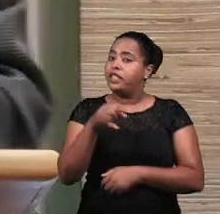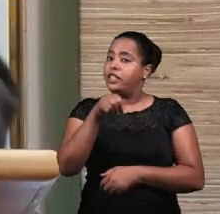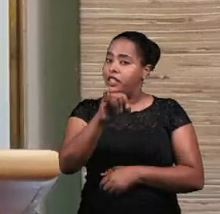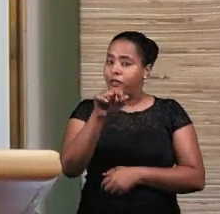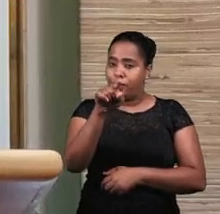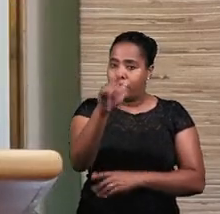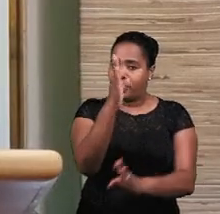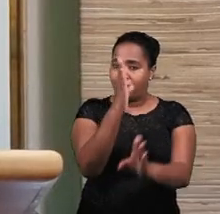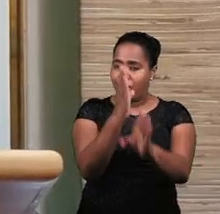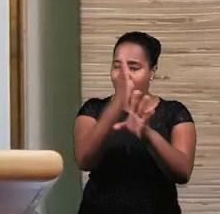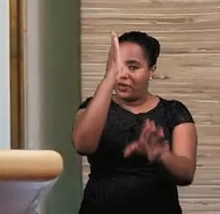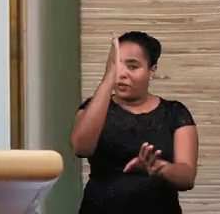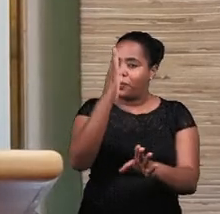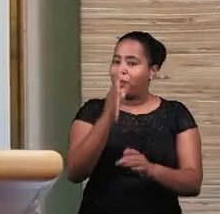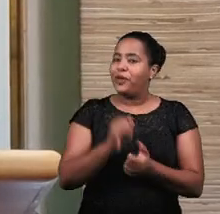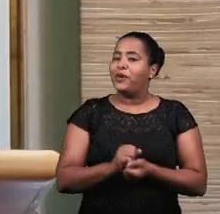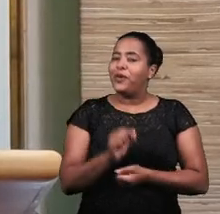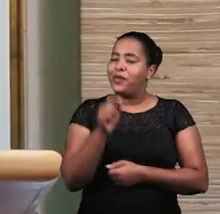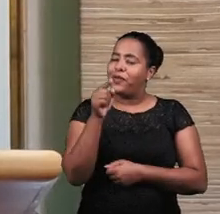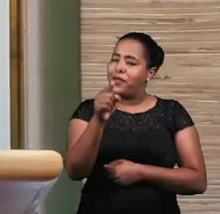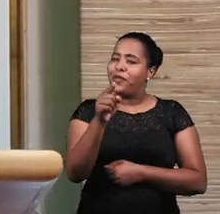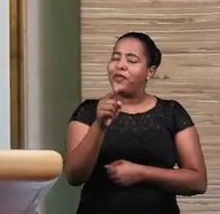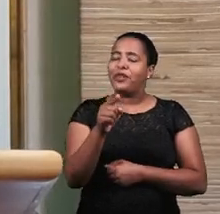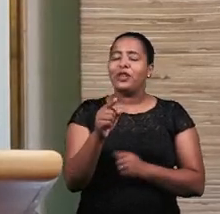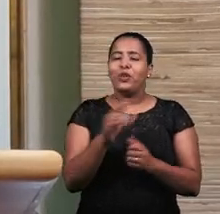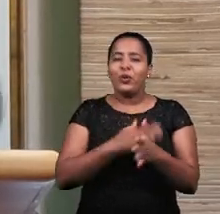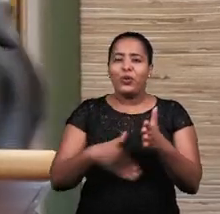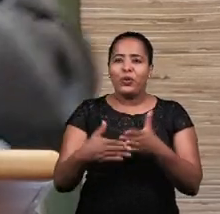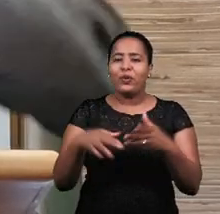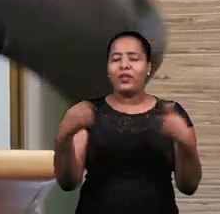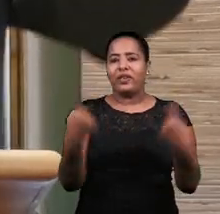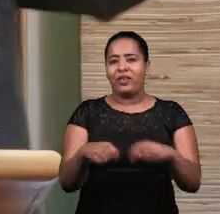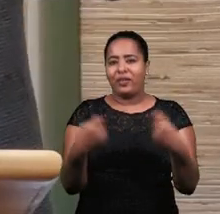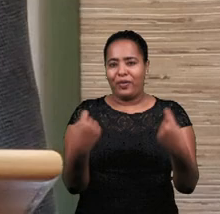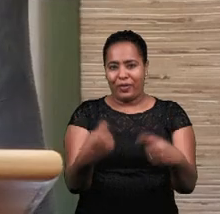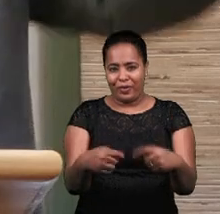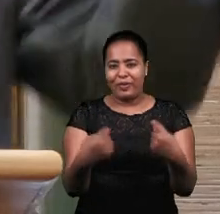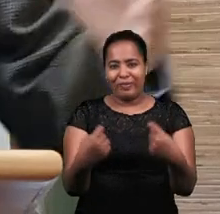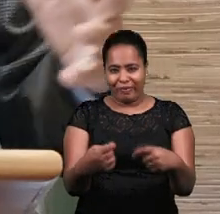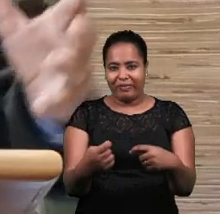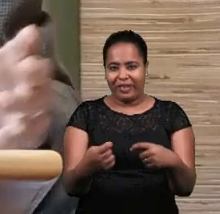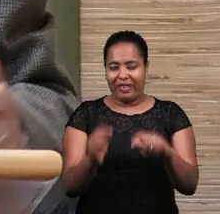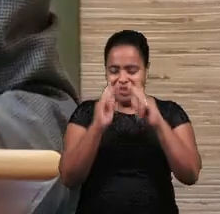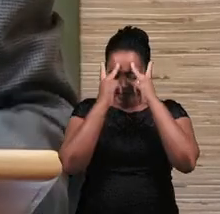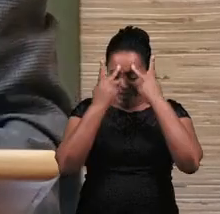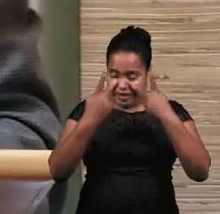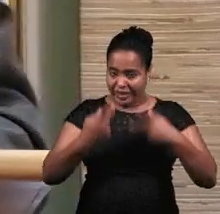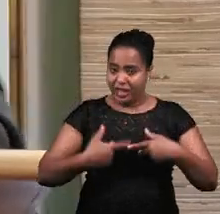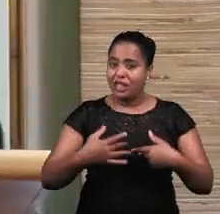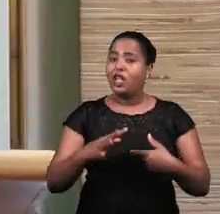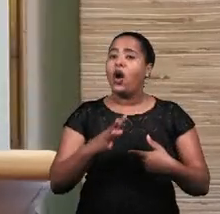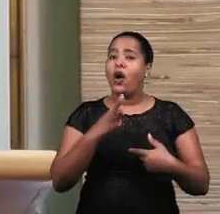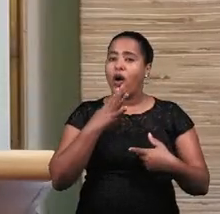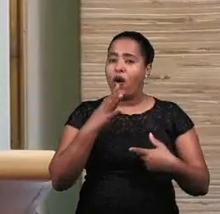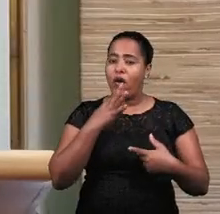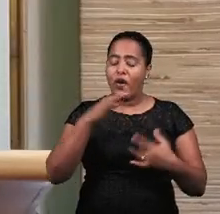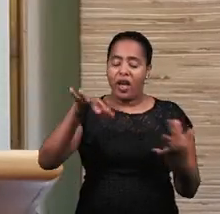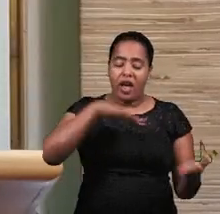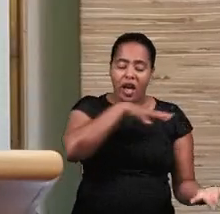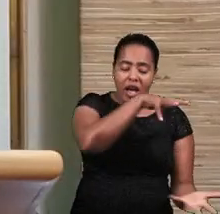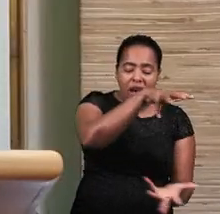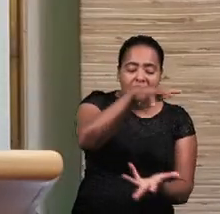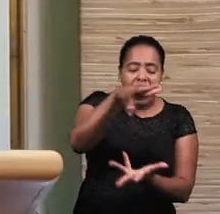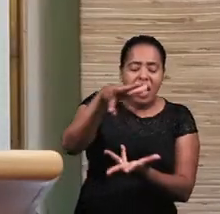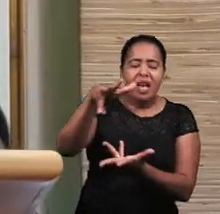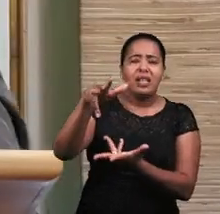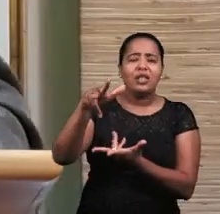cela, vous avez découvert tout ce dont vous avez besoin. L'homme, il connaît l'œuvre de la création. Il